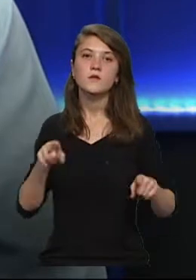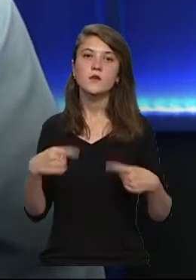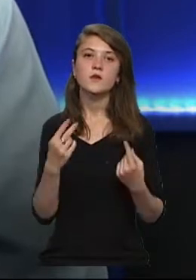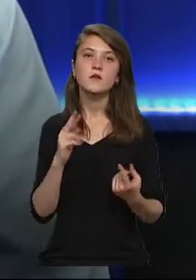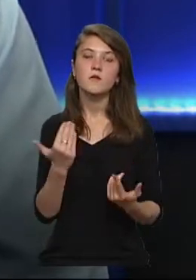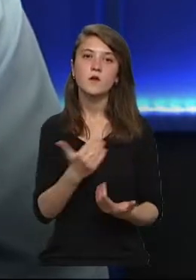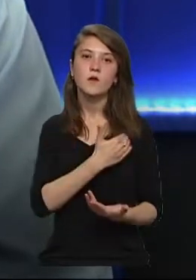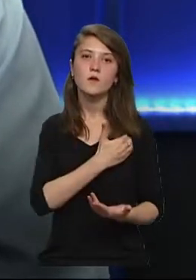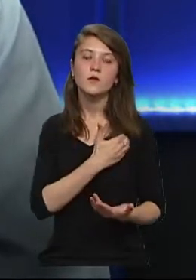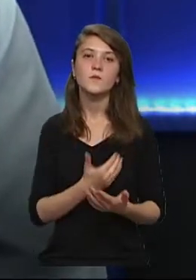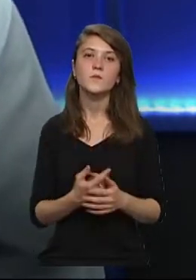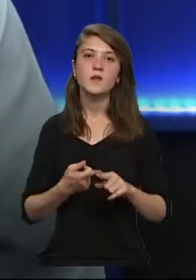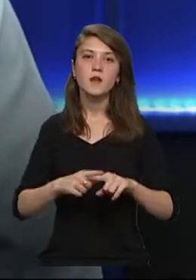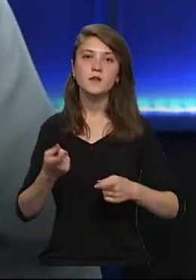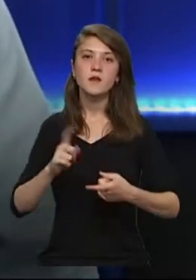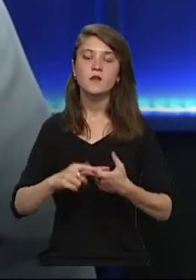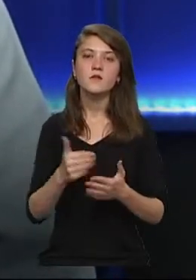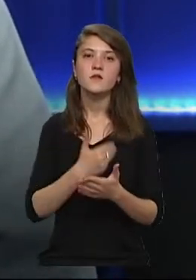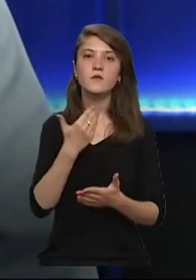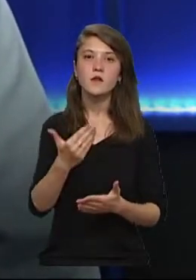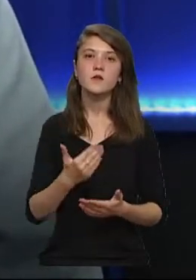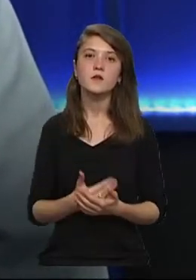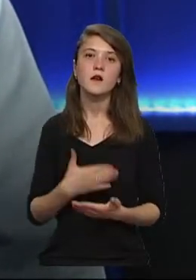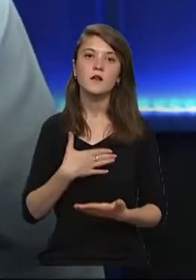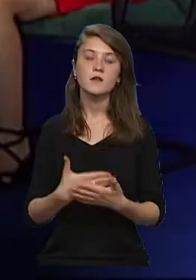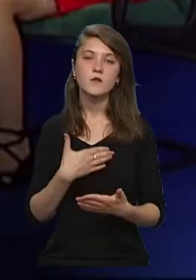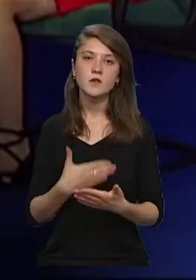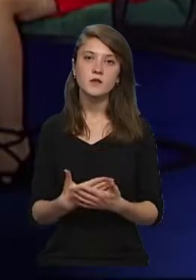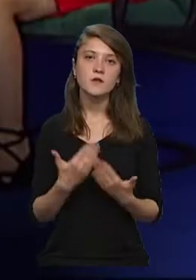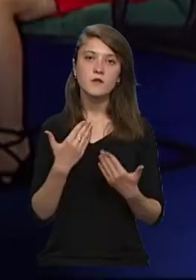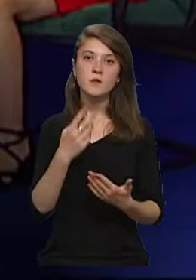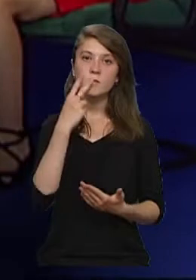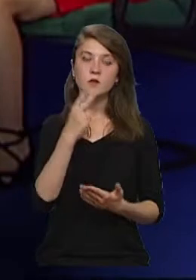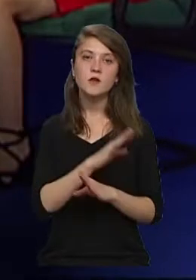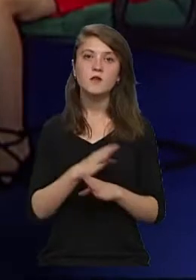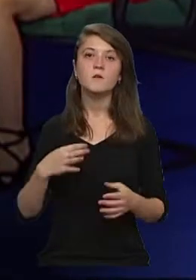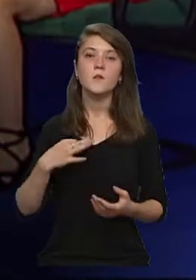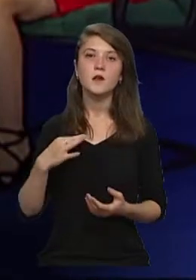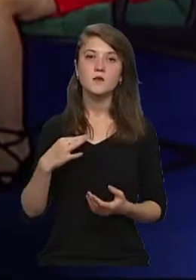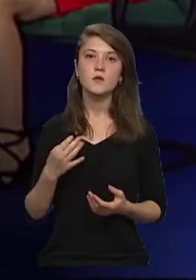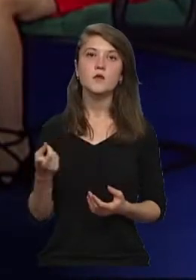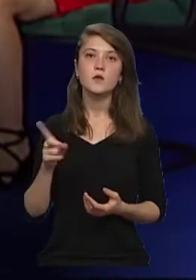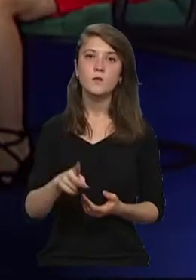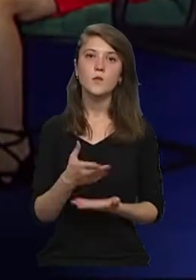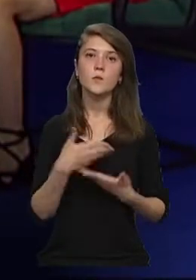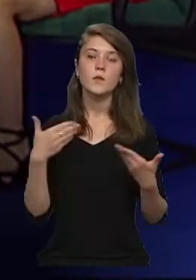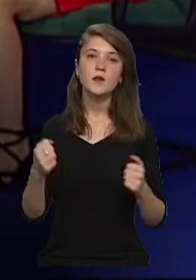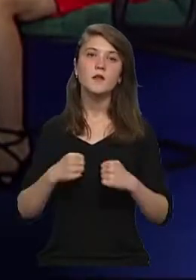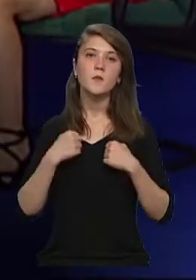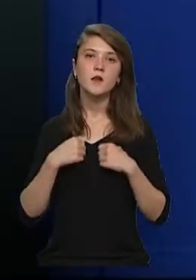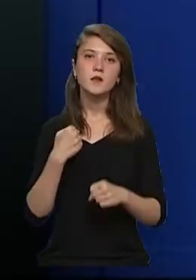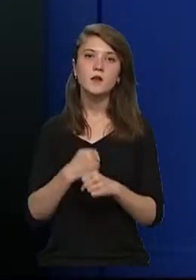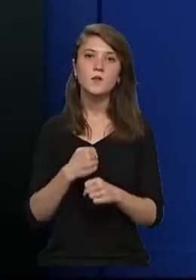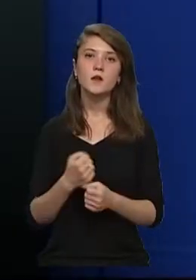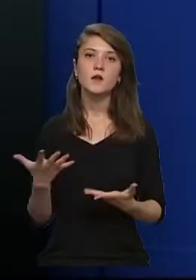хочете. І все залежить від вашої активності, і вашого бачення, і небайдужості. Тому ми намагалися робити